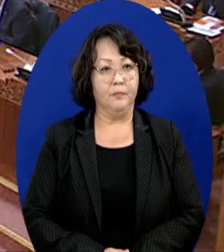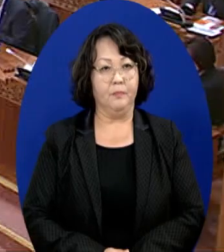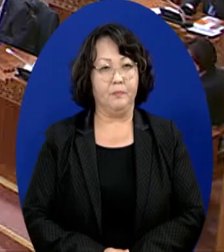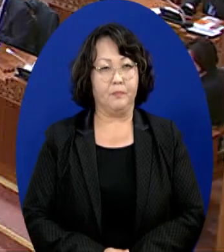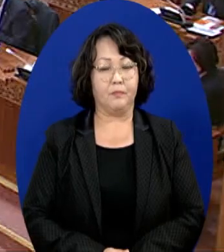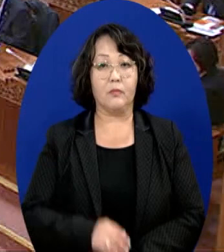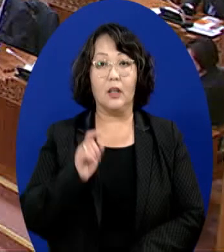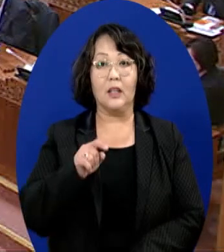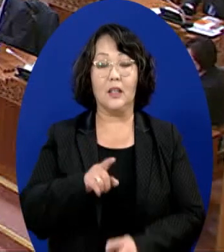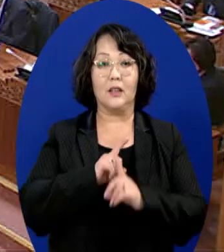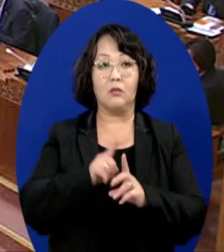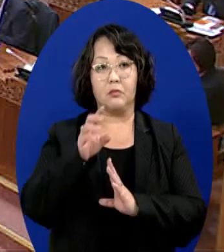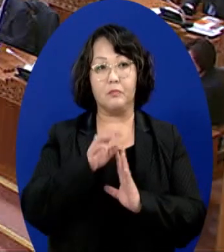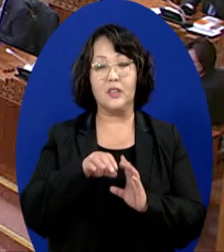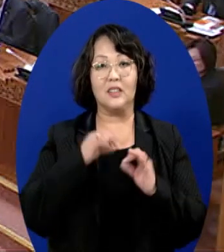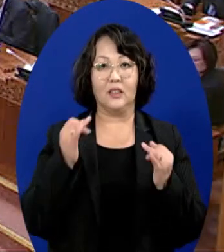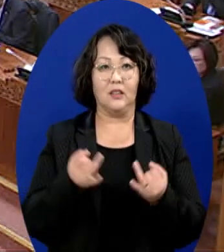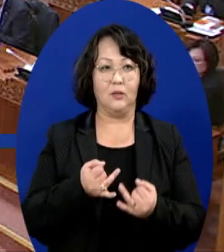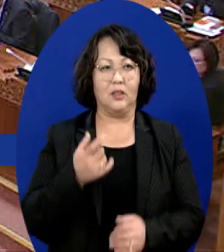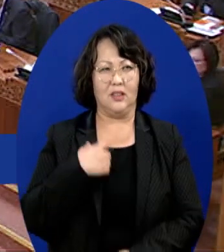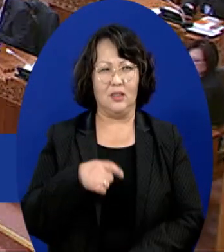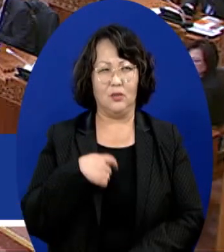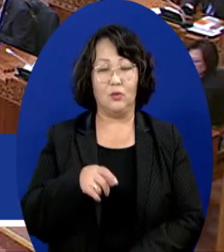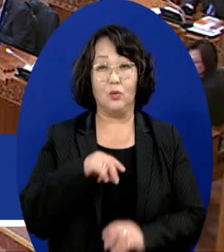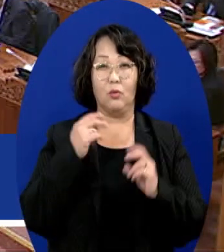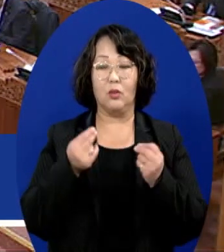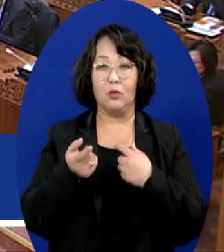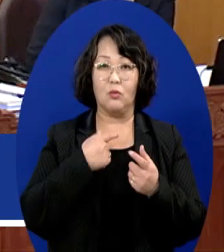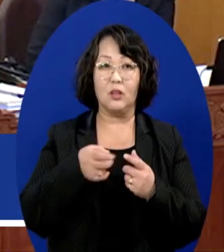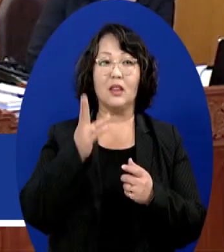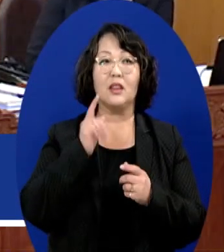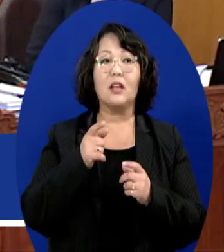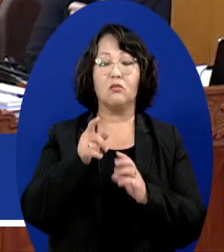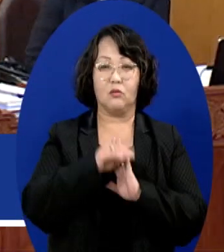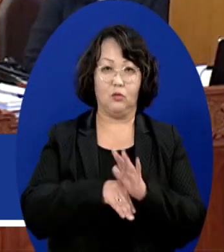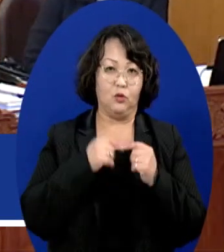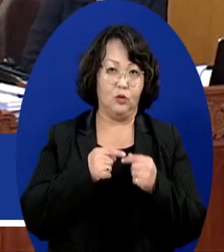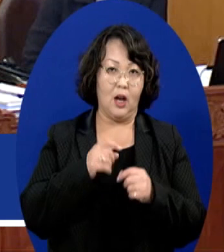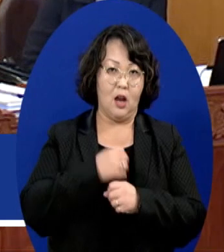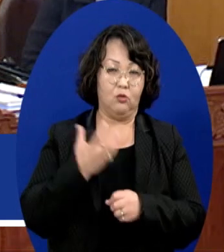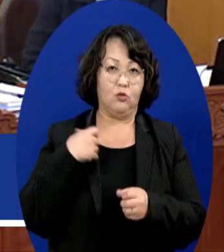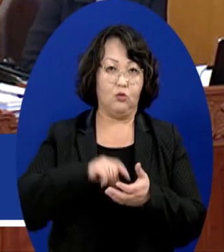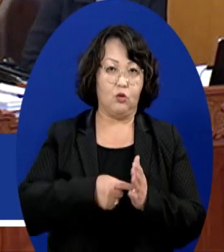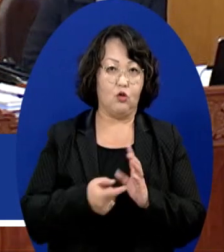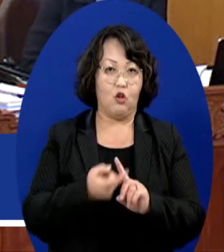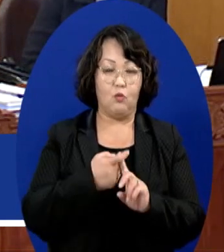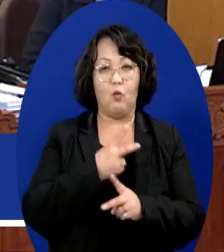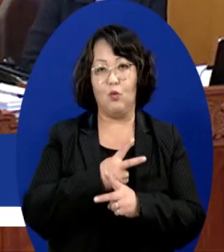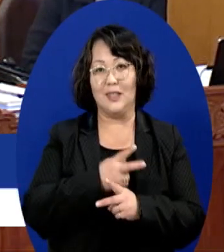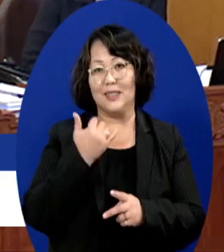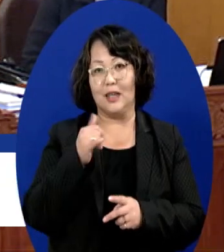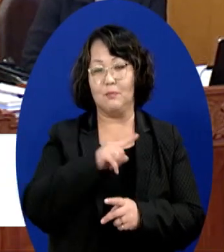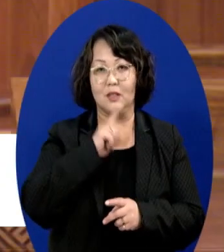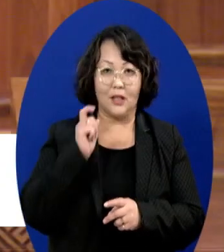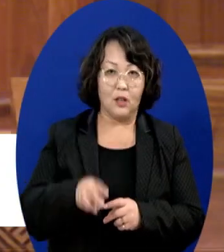Үзэл баримтлалын хүрээнд хэлэлцсэн. Улсын хурлын гишүүн нь чуулганы хуралдааны дэгийг зөрчсөн нөхцөлд хариуцлага тооцохтой холбогдох хуулийн зарим